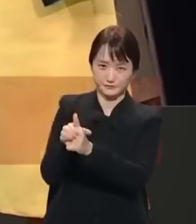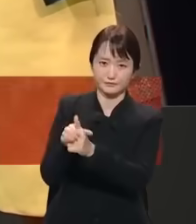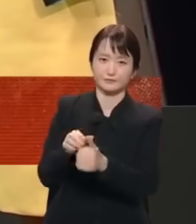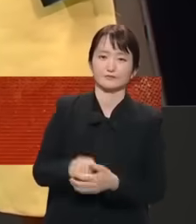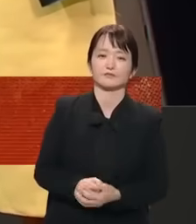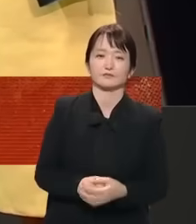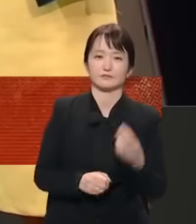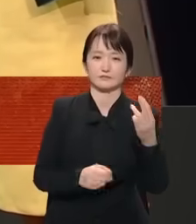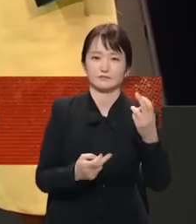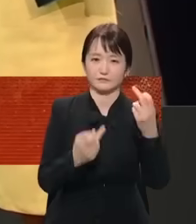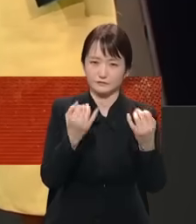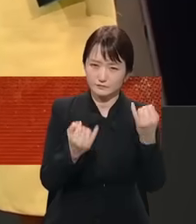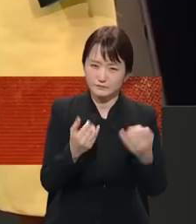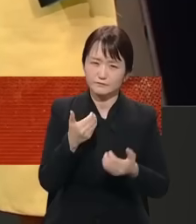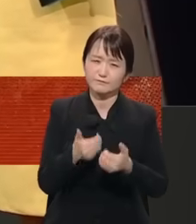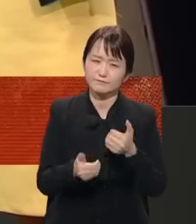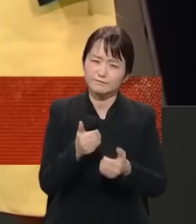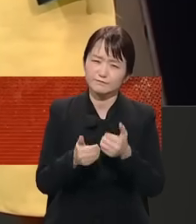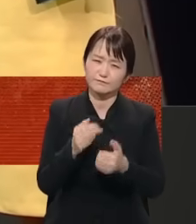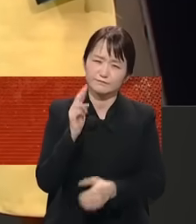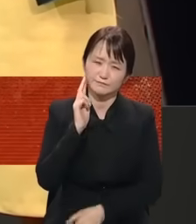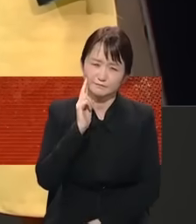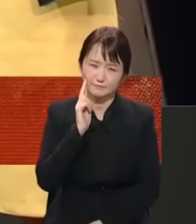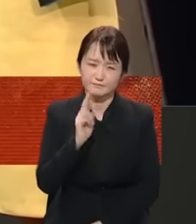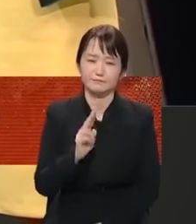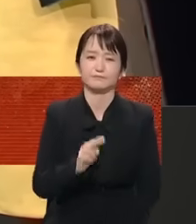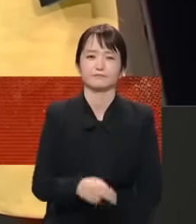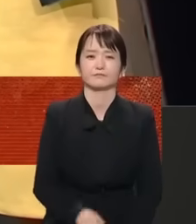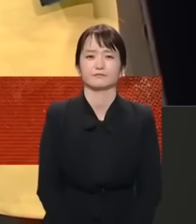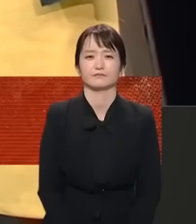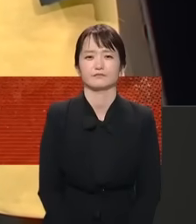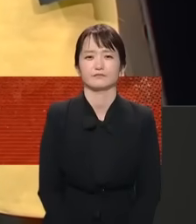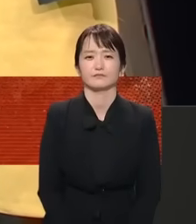되면서 3남매 갈등의 골은 더욱더 깊어져